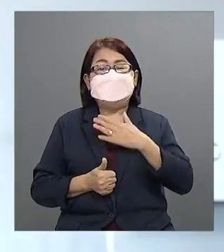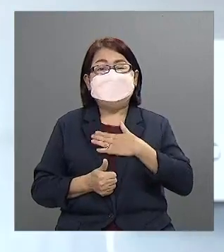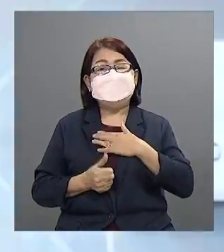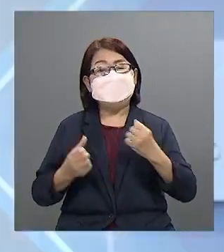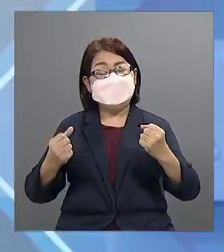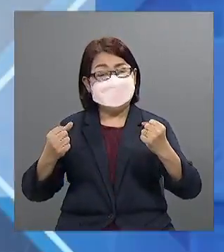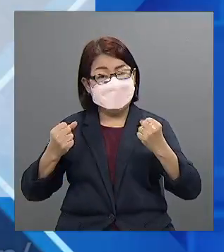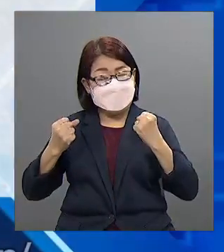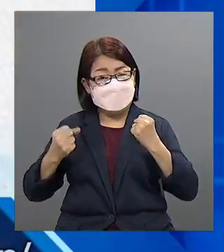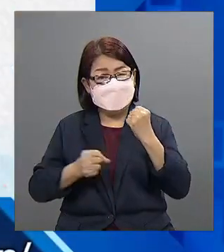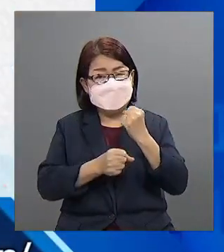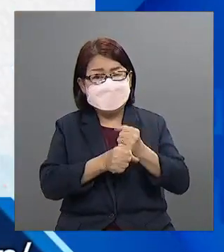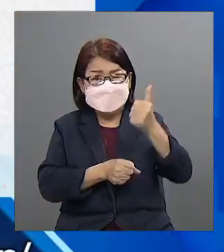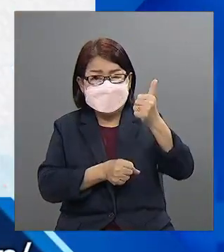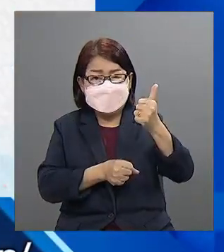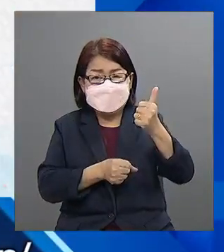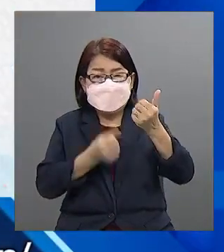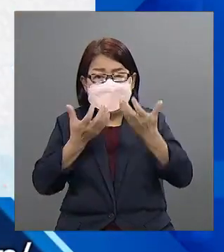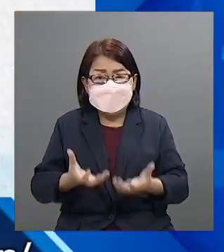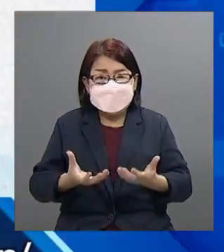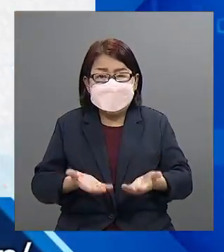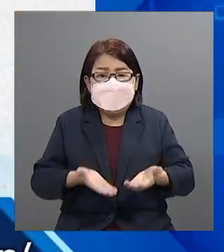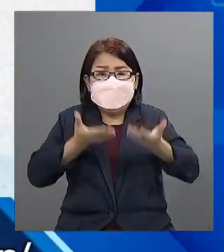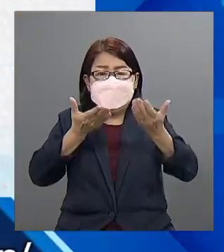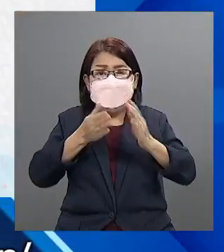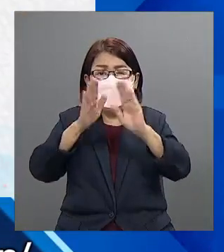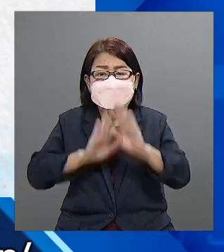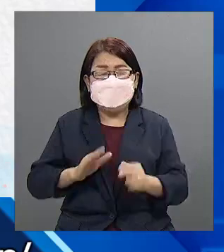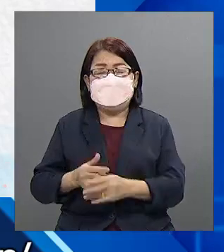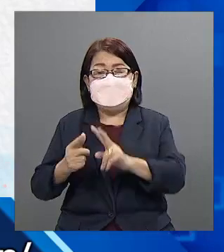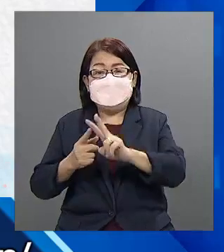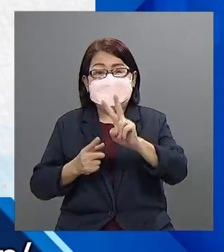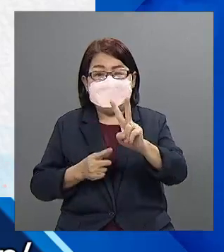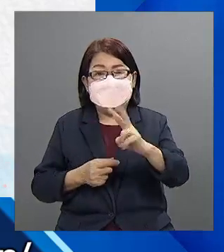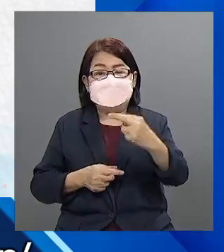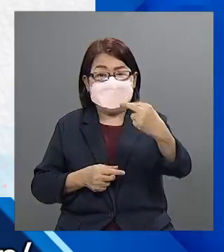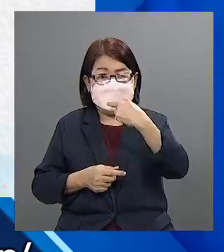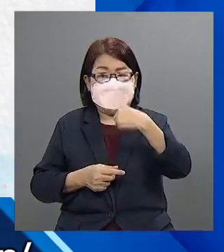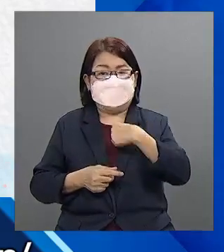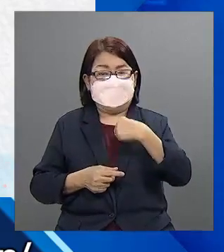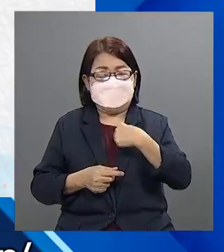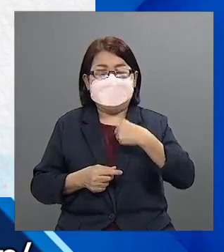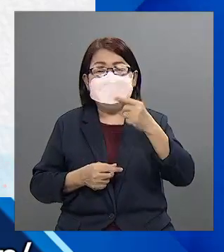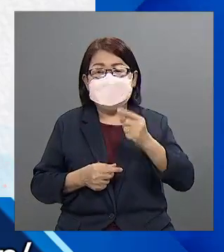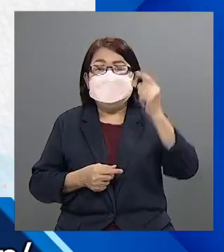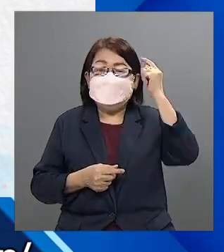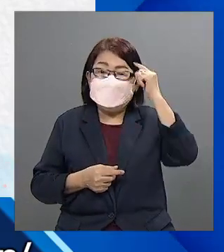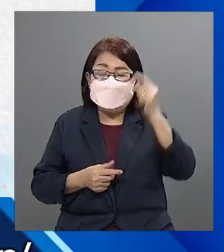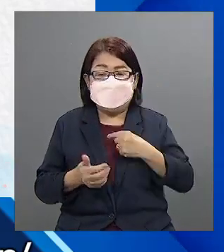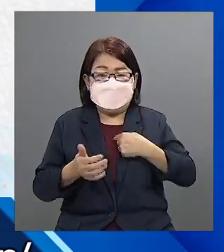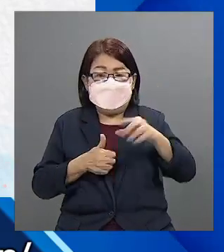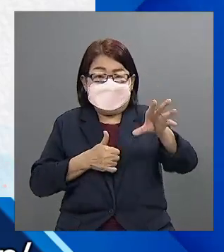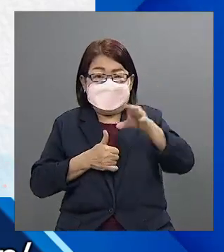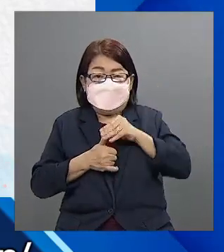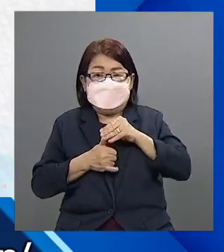ำลังได้ในระดับไหนอันดับที่2ก็คือดูว่าความรุนแรงของโควิดที่เราเป็นเนี่ยเราเป็นระดับ